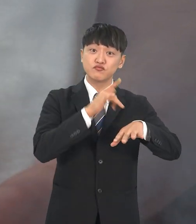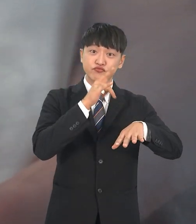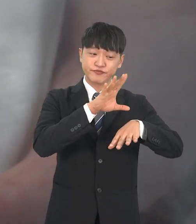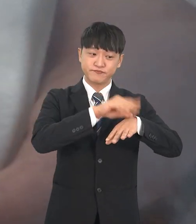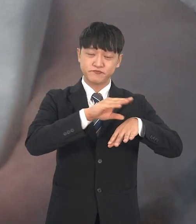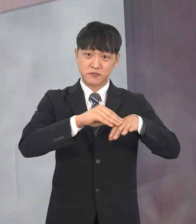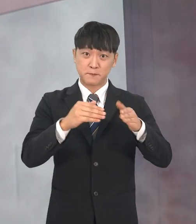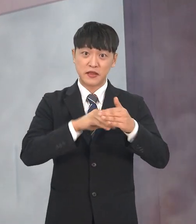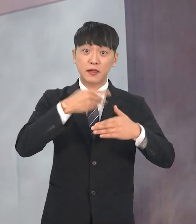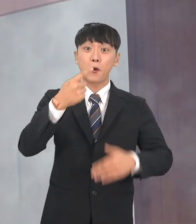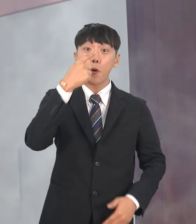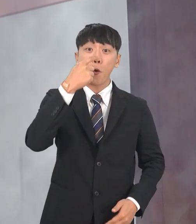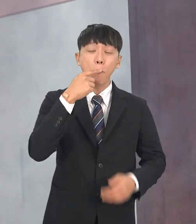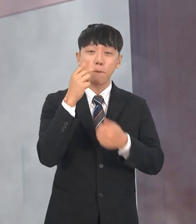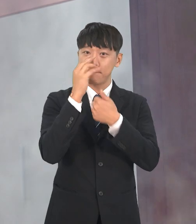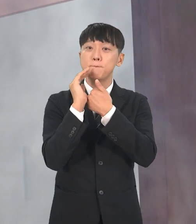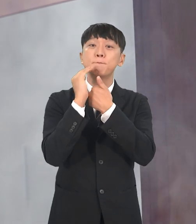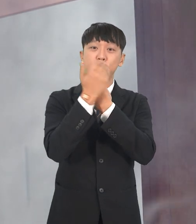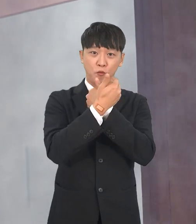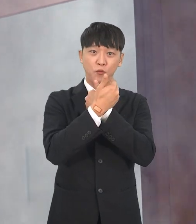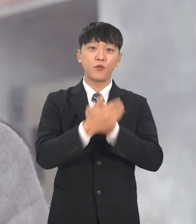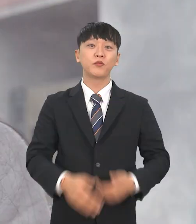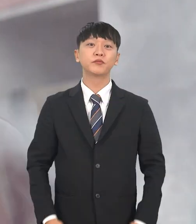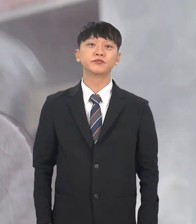수건으로 코와 입을 보호합니다.